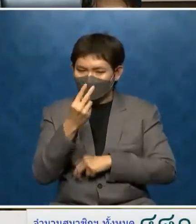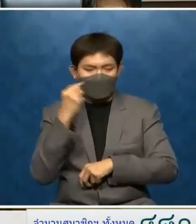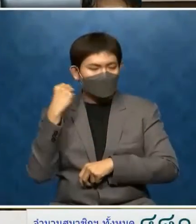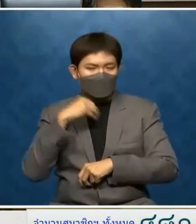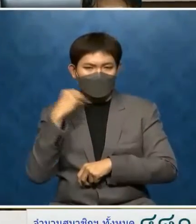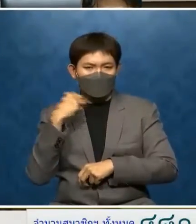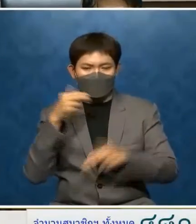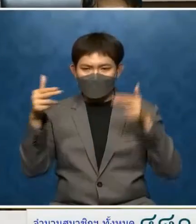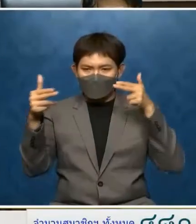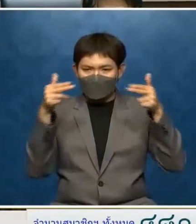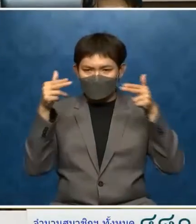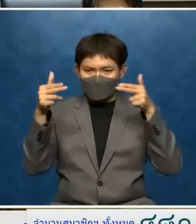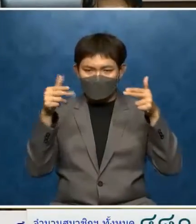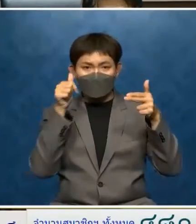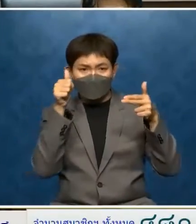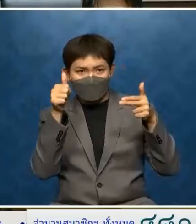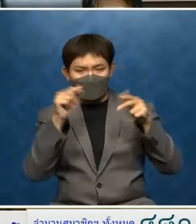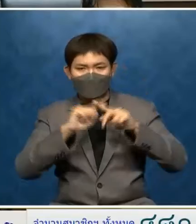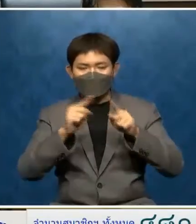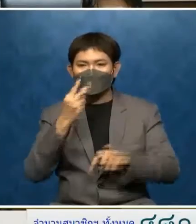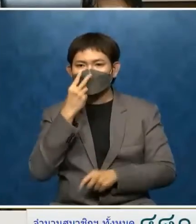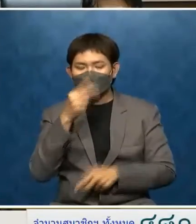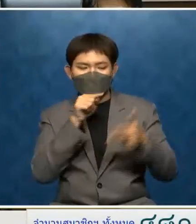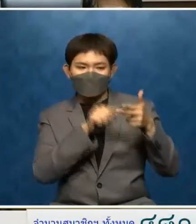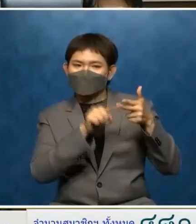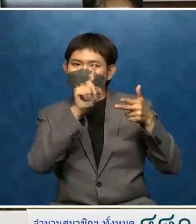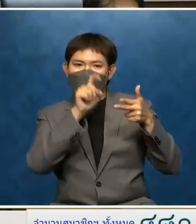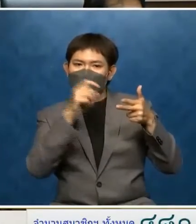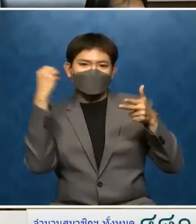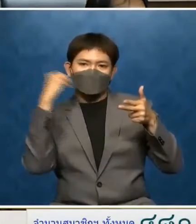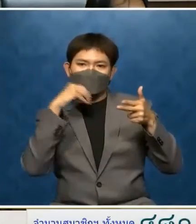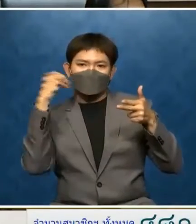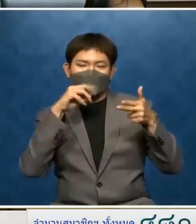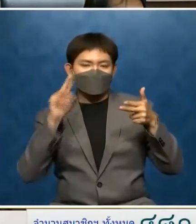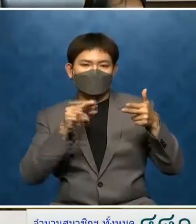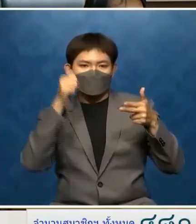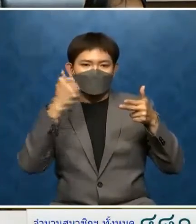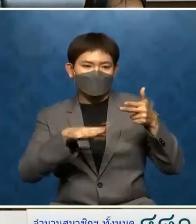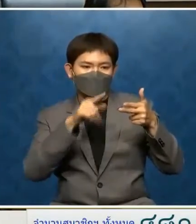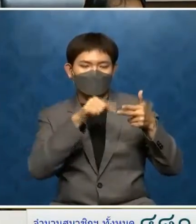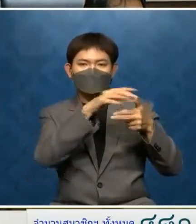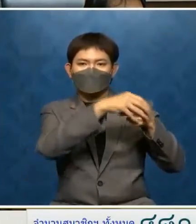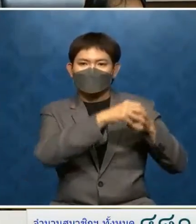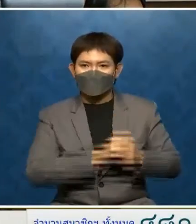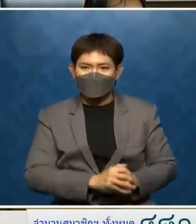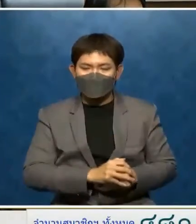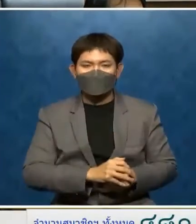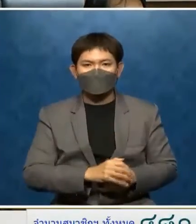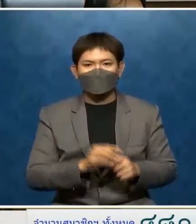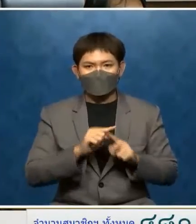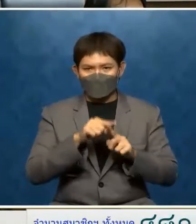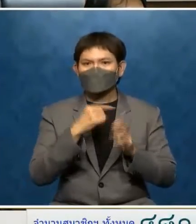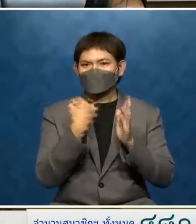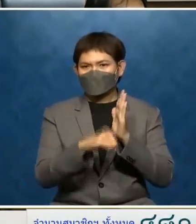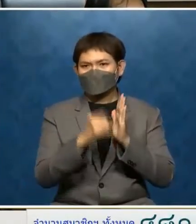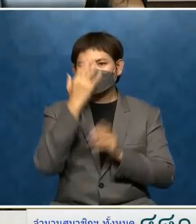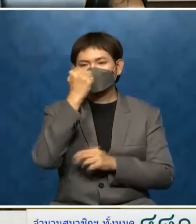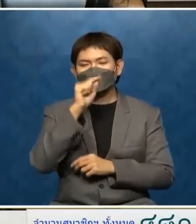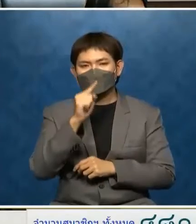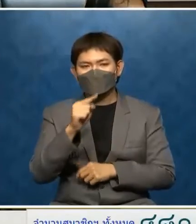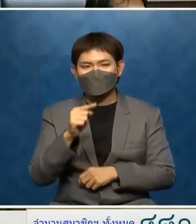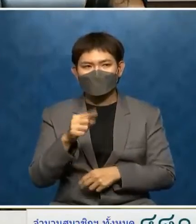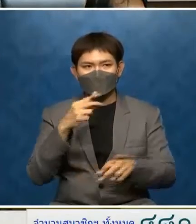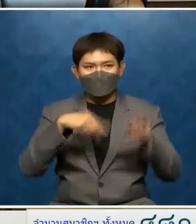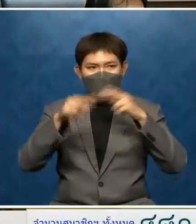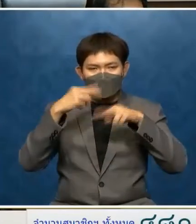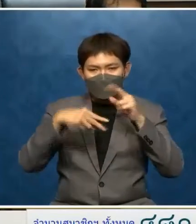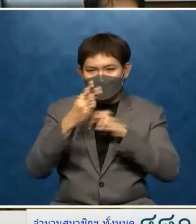ยะทุกครั้งเราจะพบว่าเสียใช้การไม่ได้ ถูกถอดออกต้เป็นคามผิดด้ค่ะที่ไม่สามารถรก